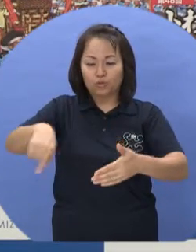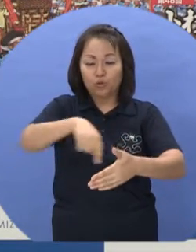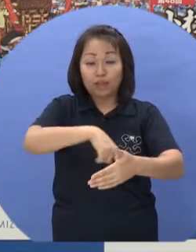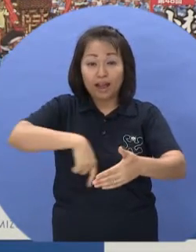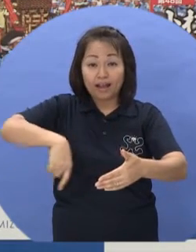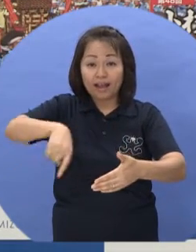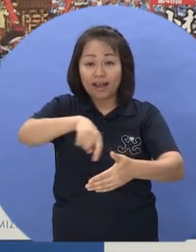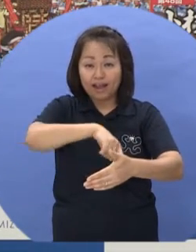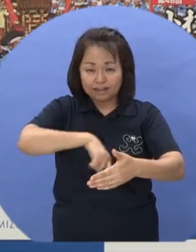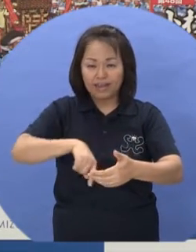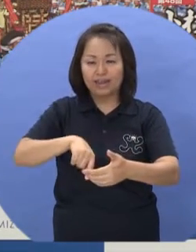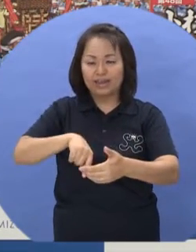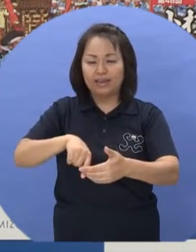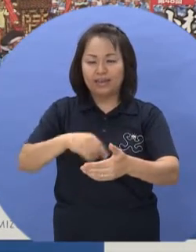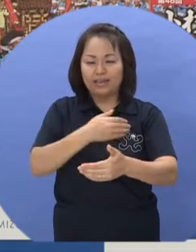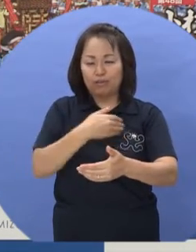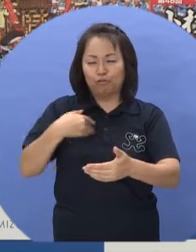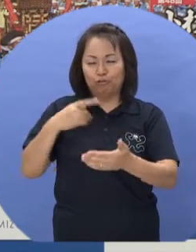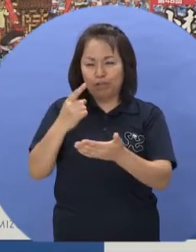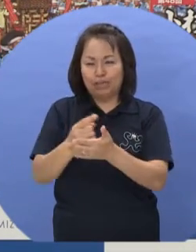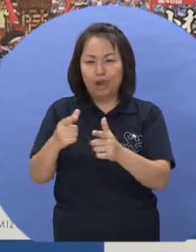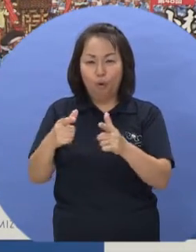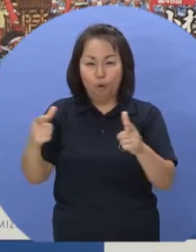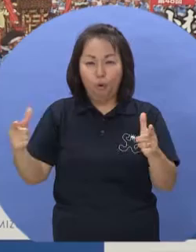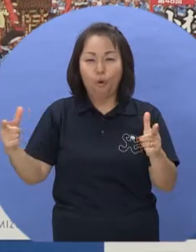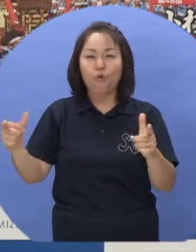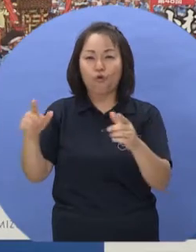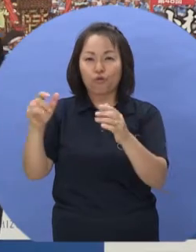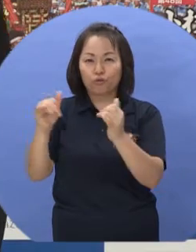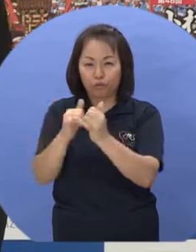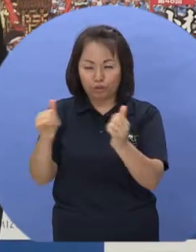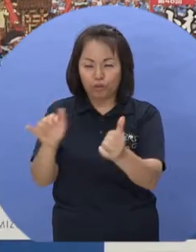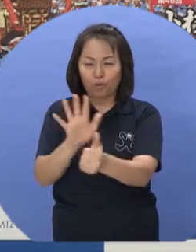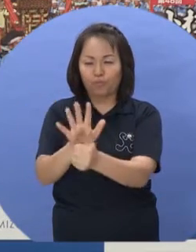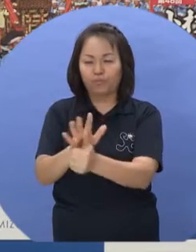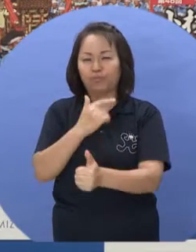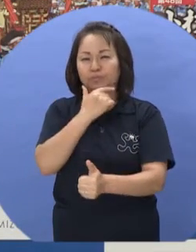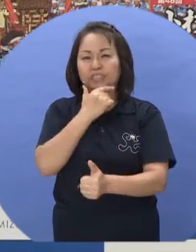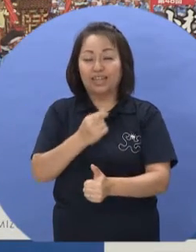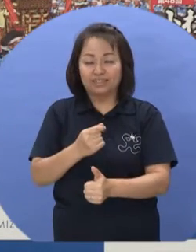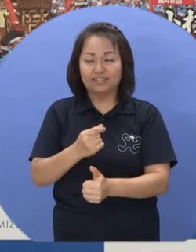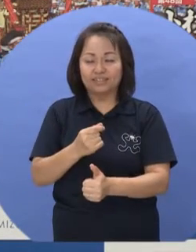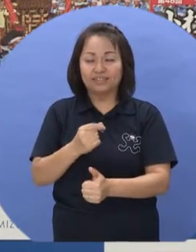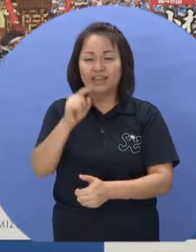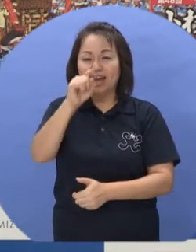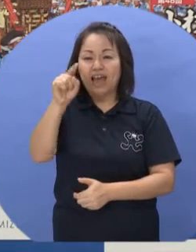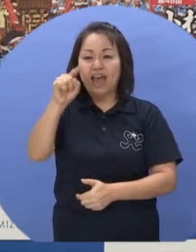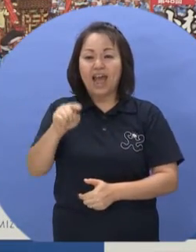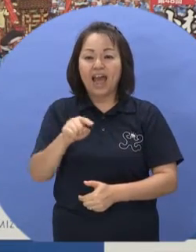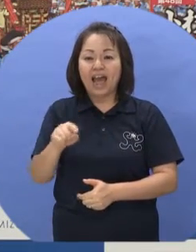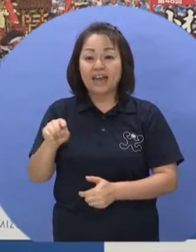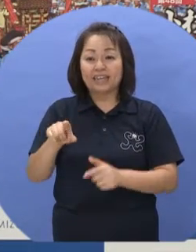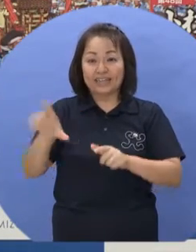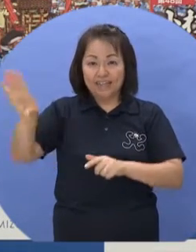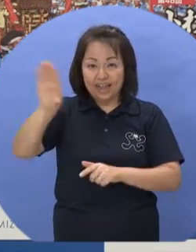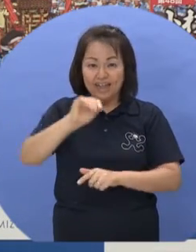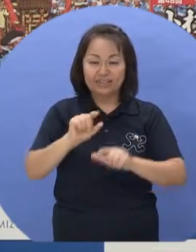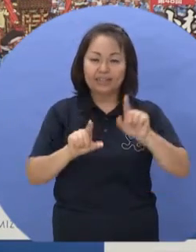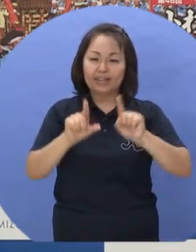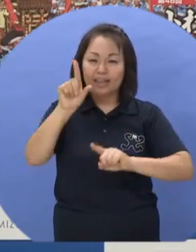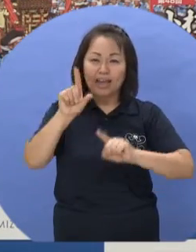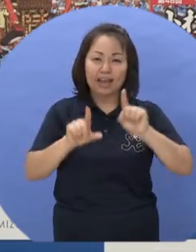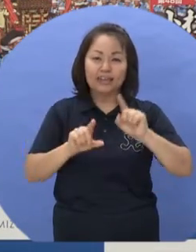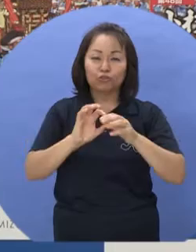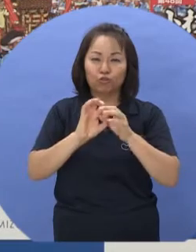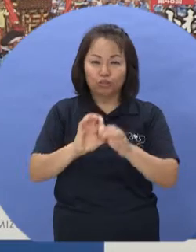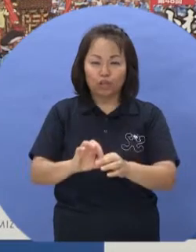うに考えているところでございます。なお、I ターン型については市内のですね、大学などの